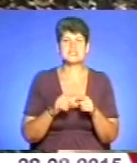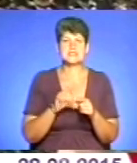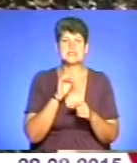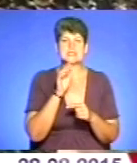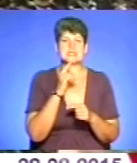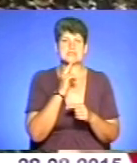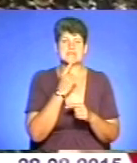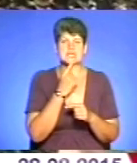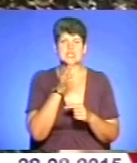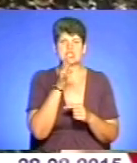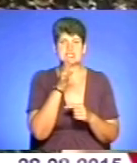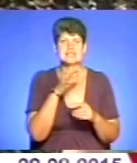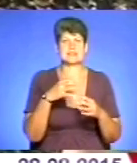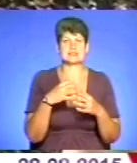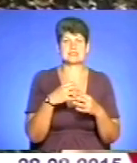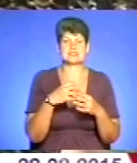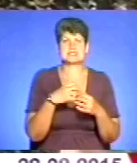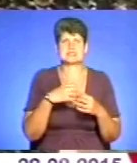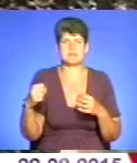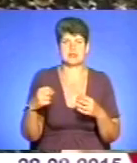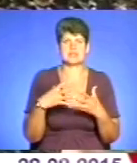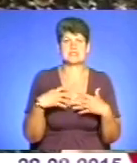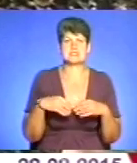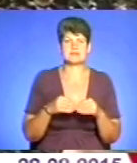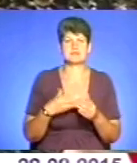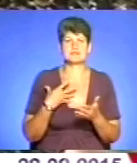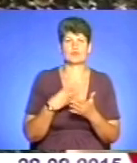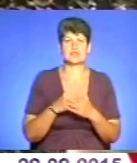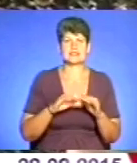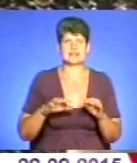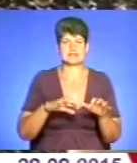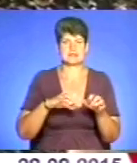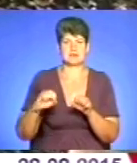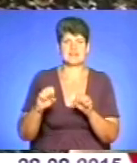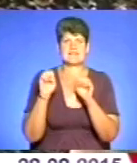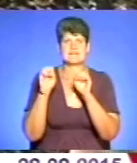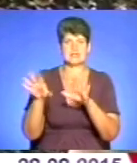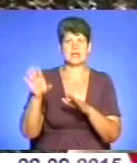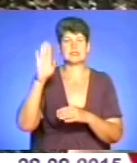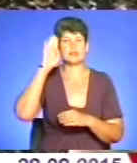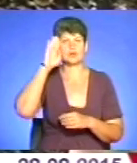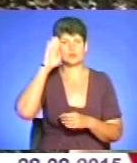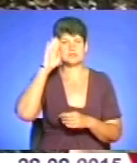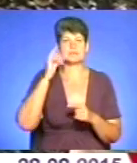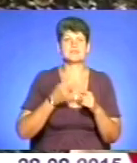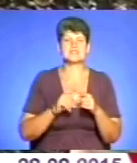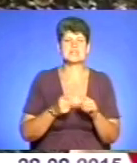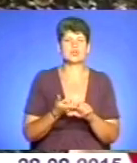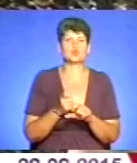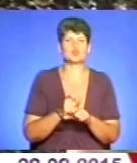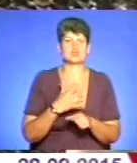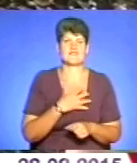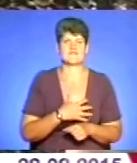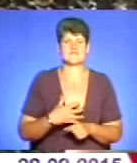часи відірватися в сім'ї своїх дітей і віддати хлопцям – це дуже